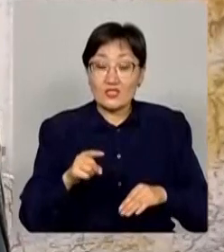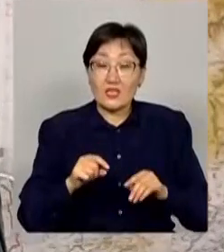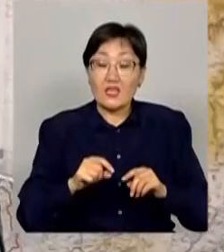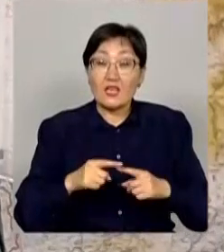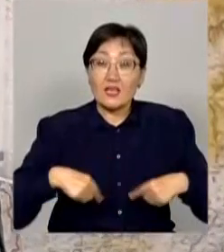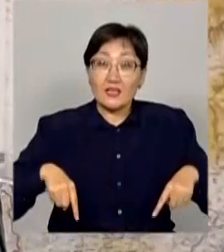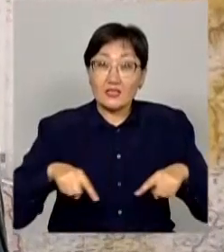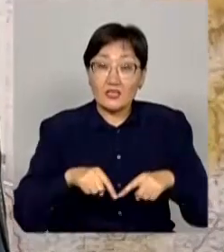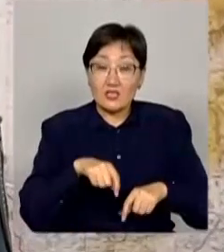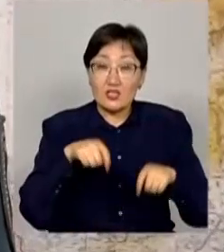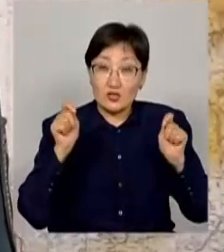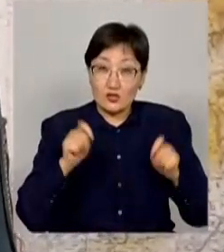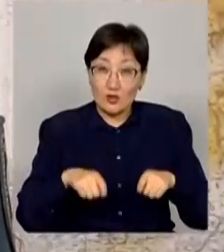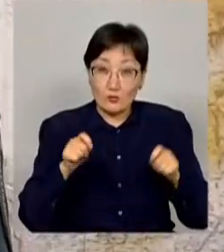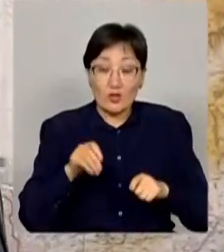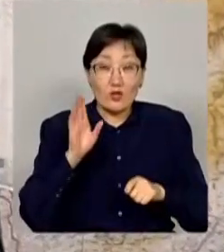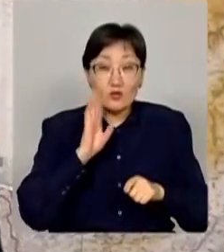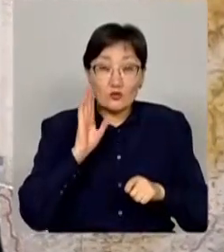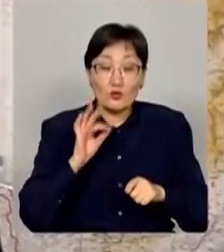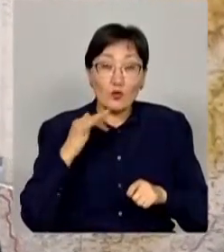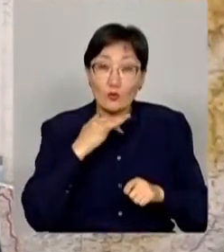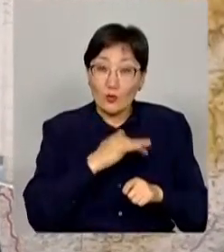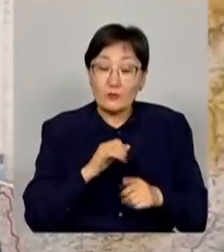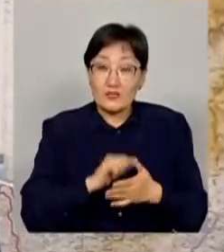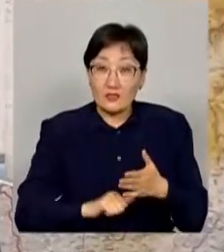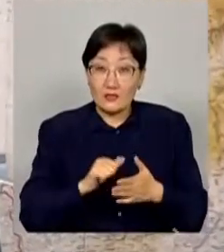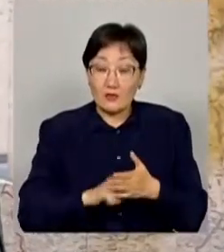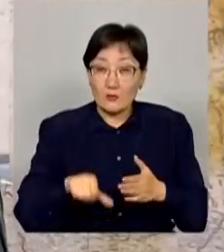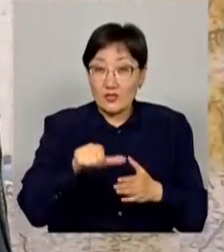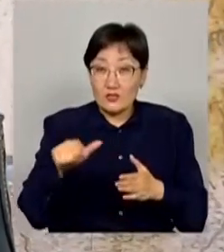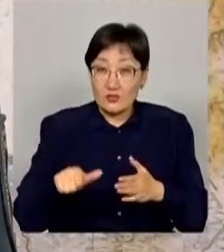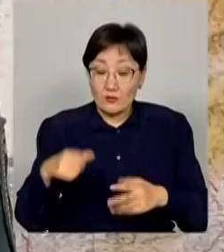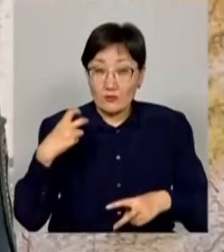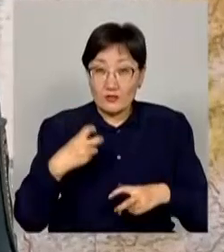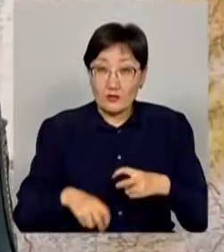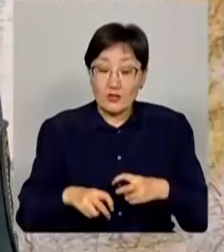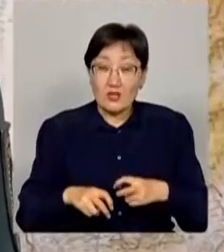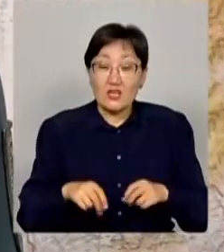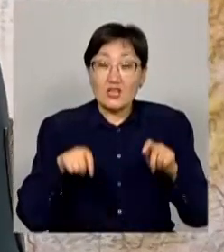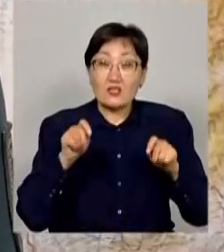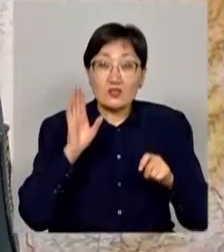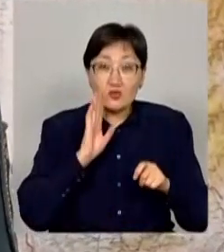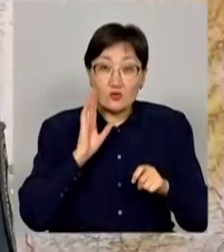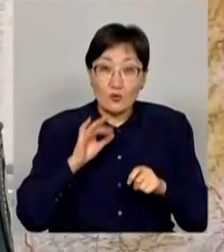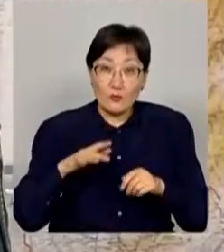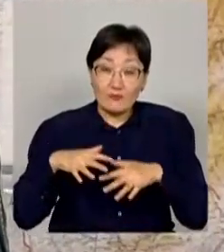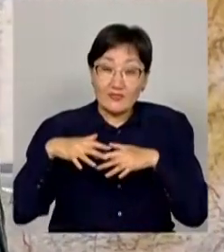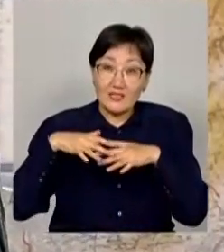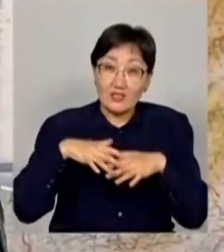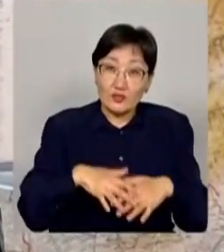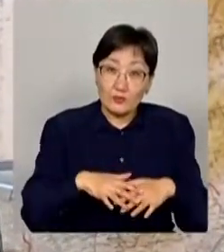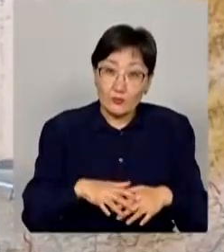жаңбырдың суының сыймауының салдарынан бір беткей бұзылып, Сағанбар ауылын осындай су басу оқиғасына алып